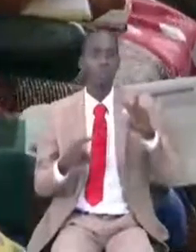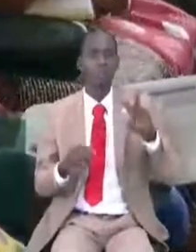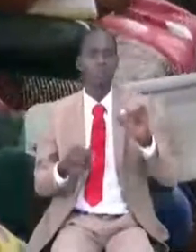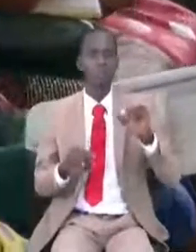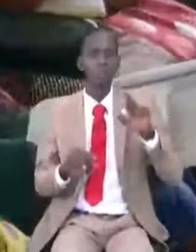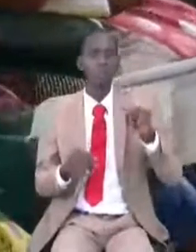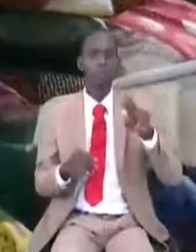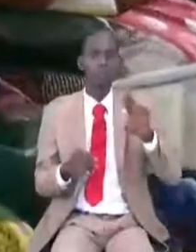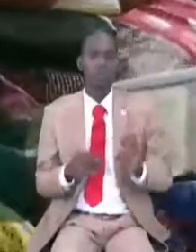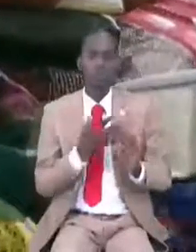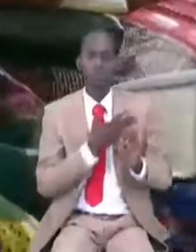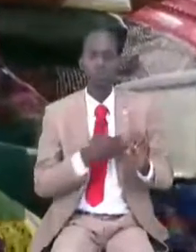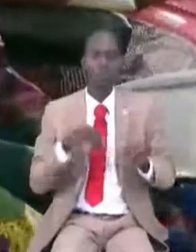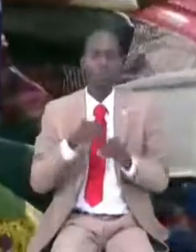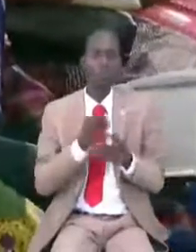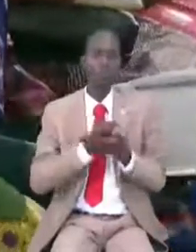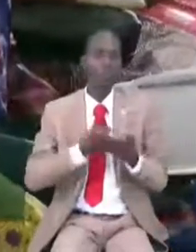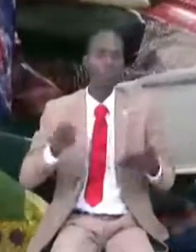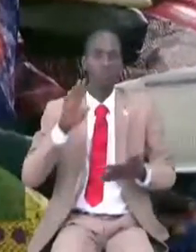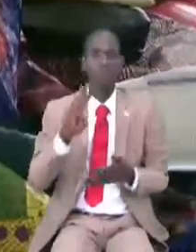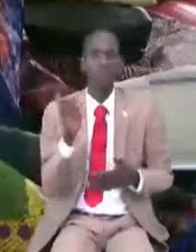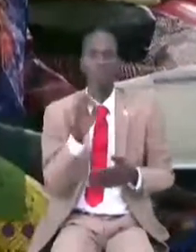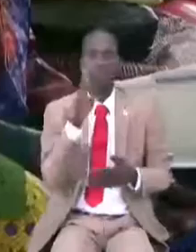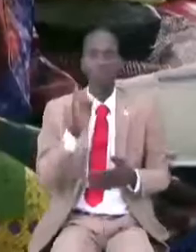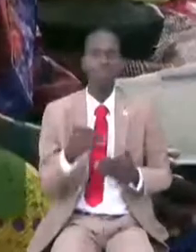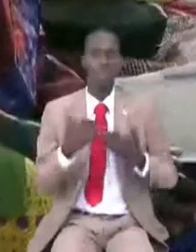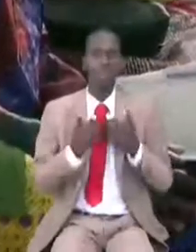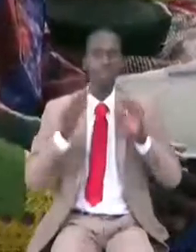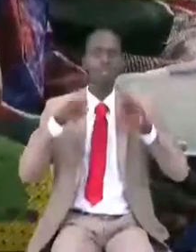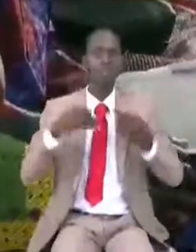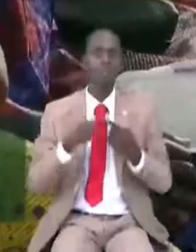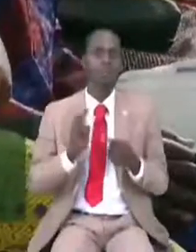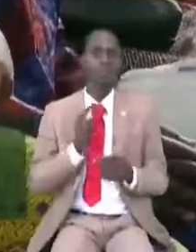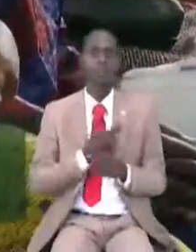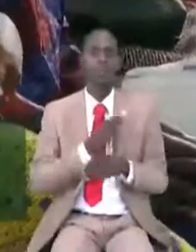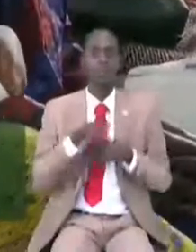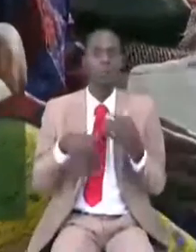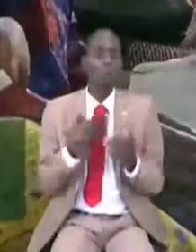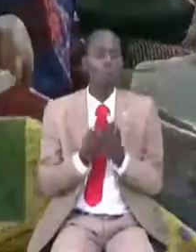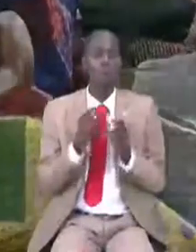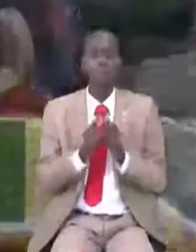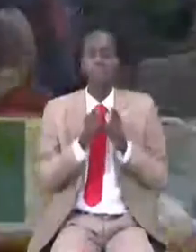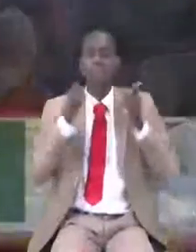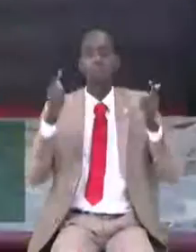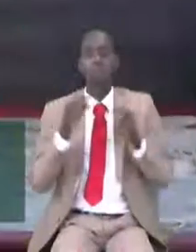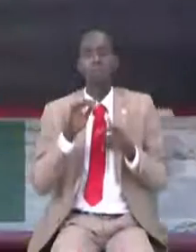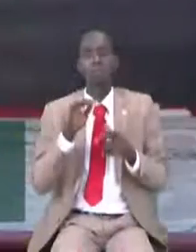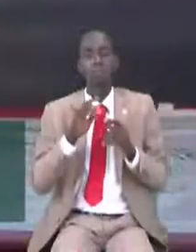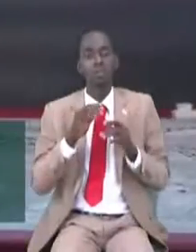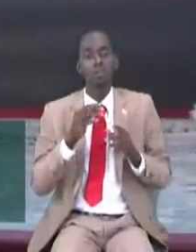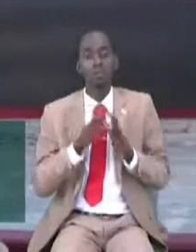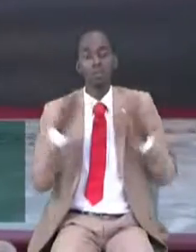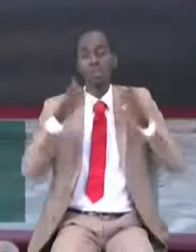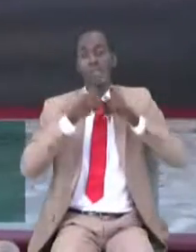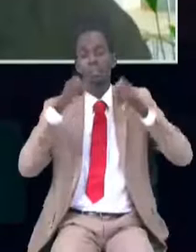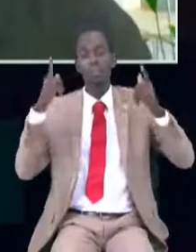Lesquels nous assurent de sa part les plus grandes et les plus précieuses promesses afin que par elle vous deveniez